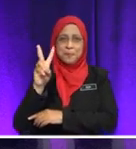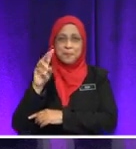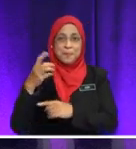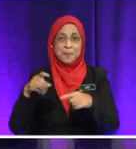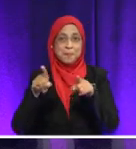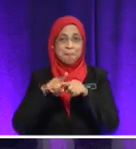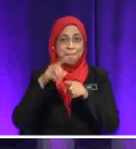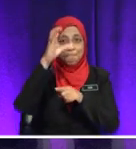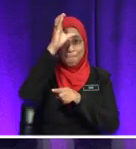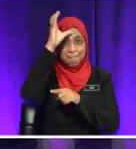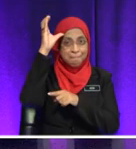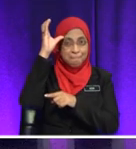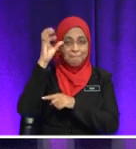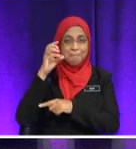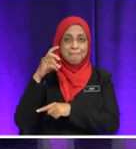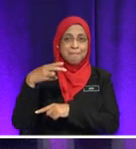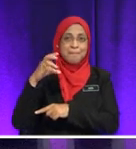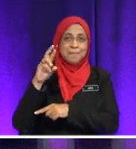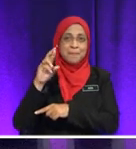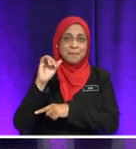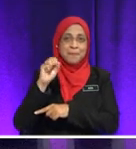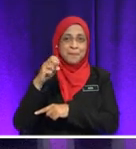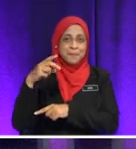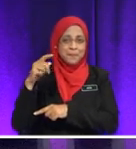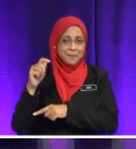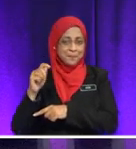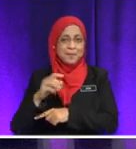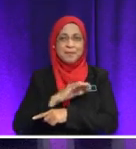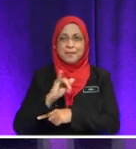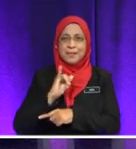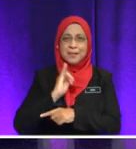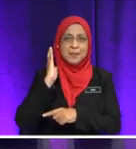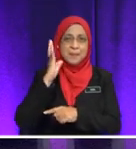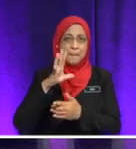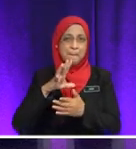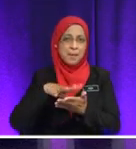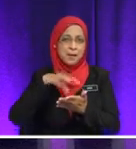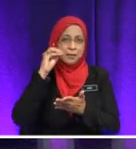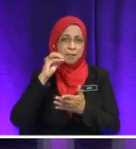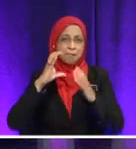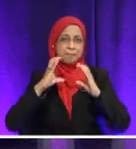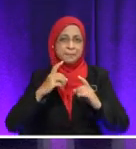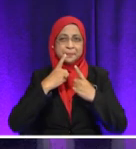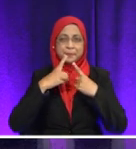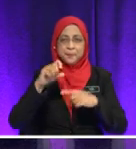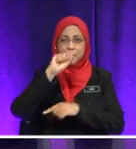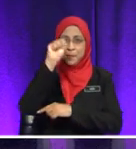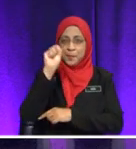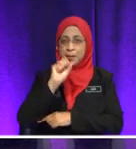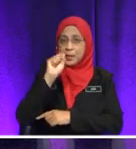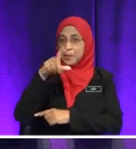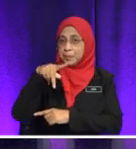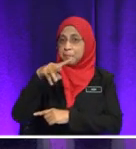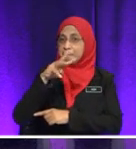pengacara anda dan disini kita akan fokus pada strategi dan teknik untuk menjawab soal lain SPM dan